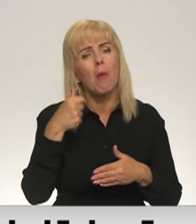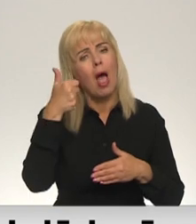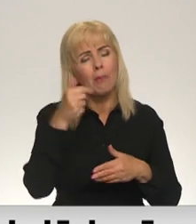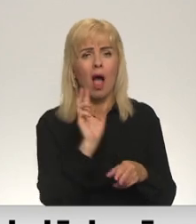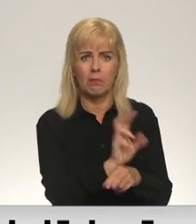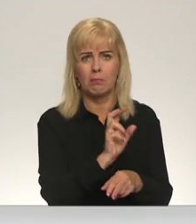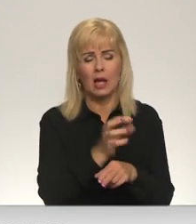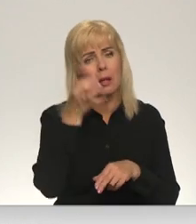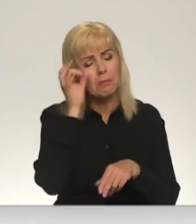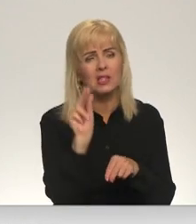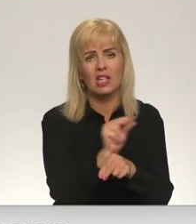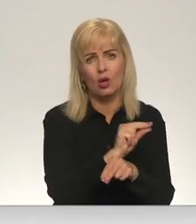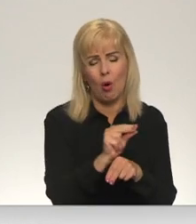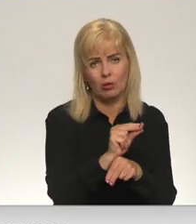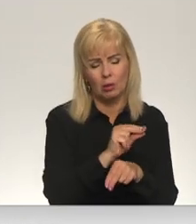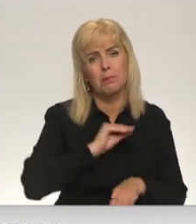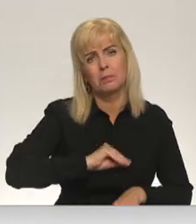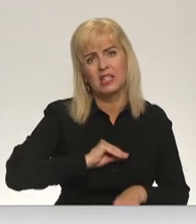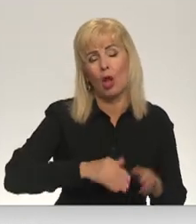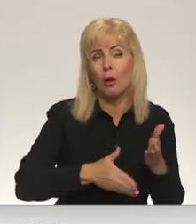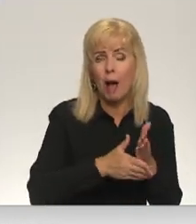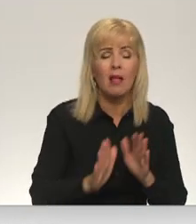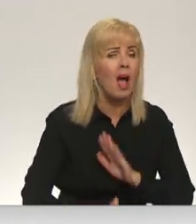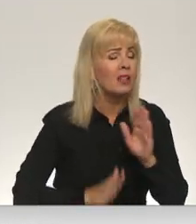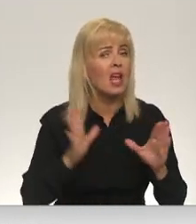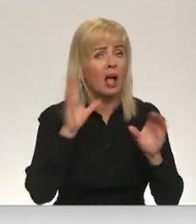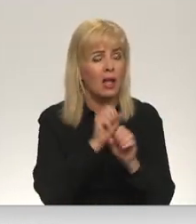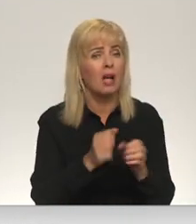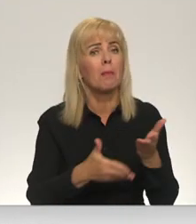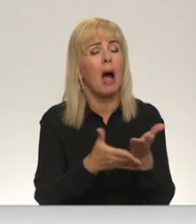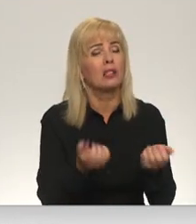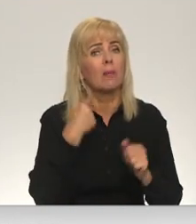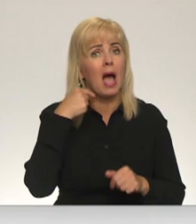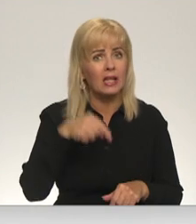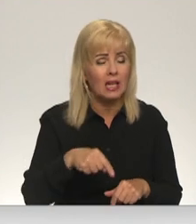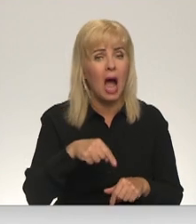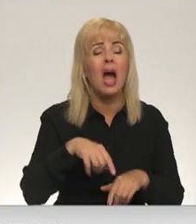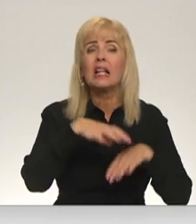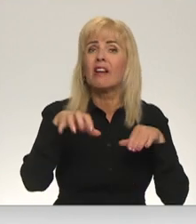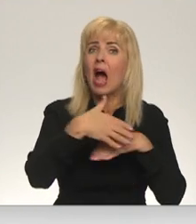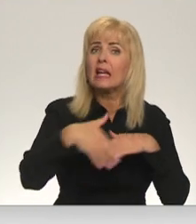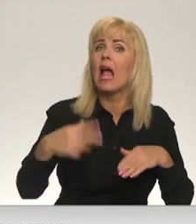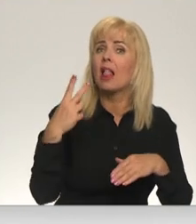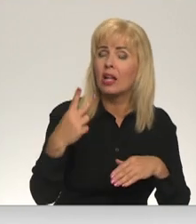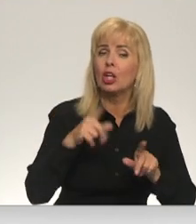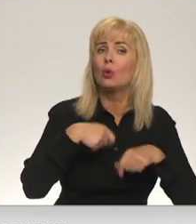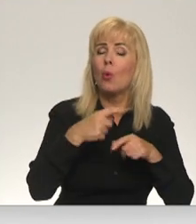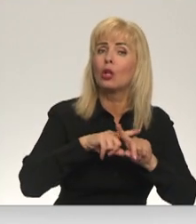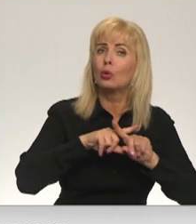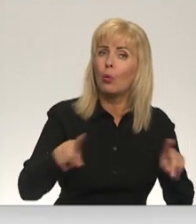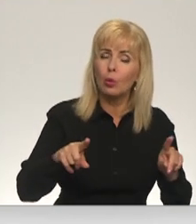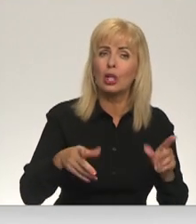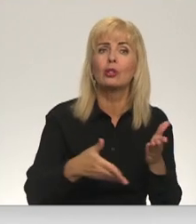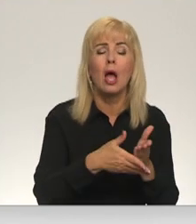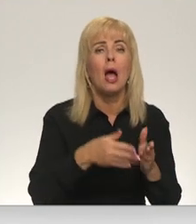vai klīnisko psihologu palīdzību. Visu diennakti palīdzību saņemam Rīgā Tvaika ielā 2, kur sniedz neatliekamo psihiatrisko